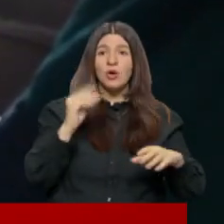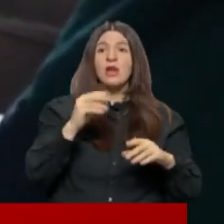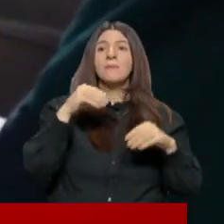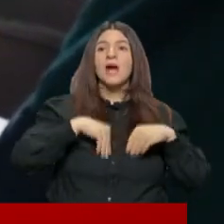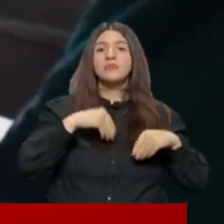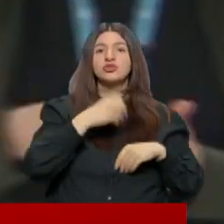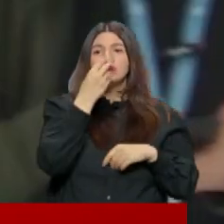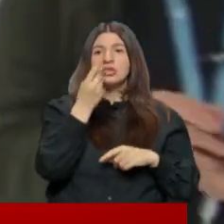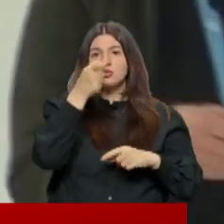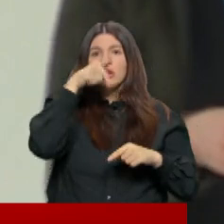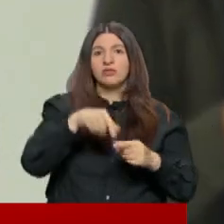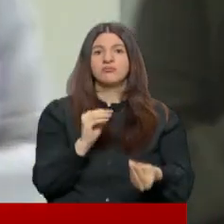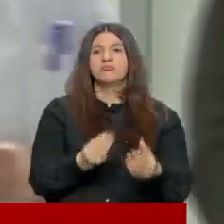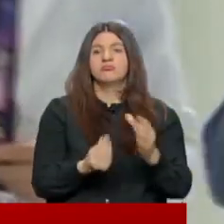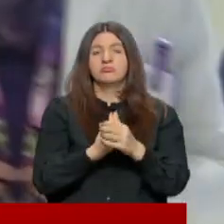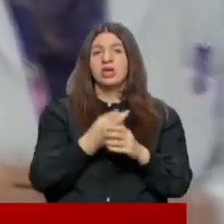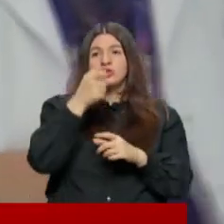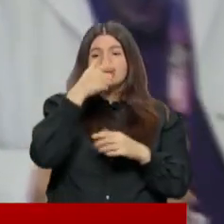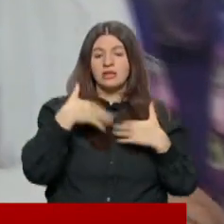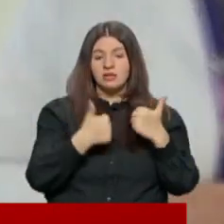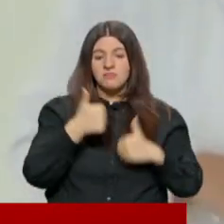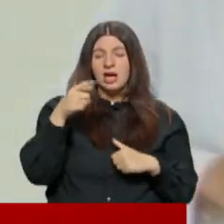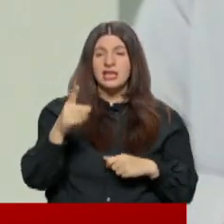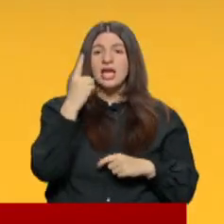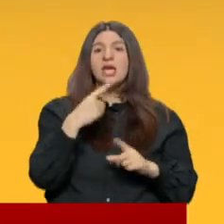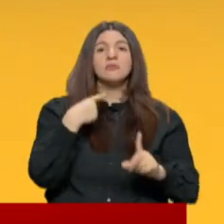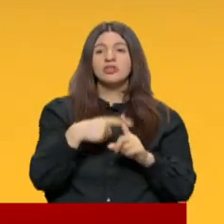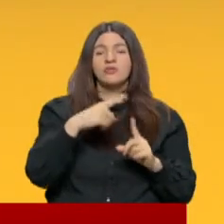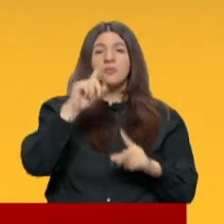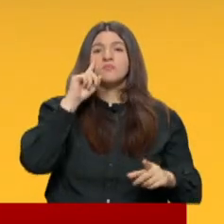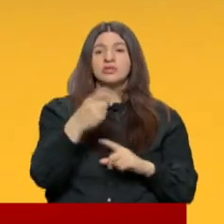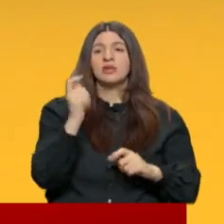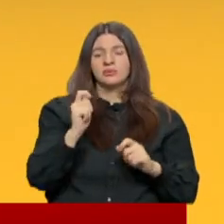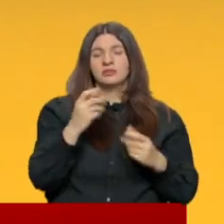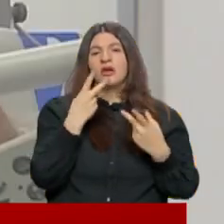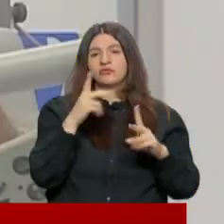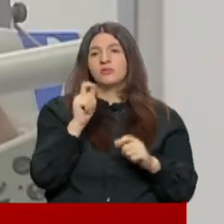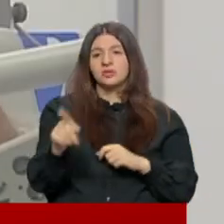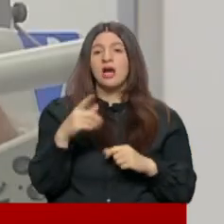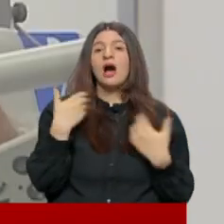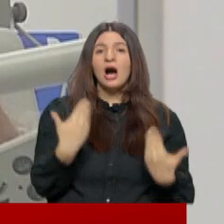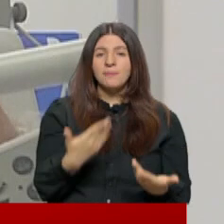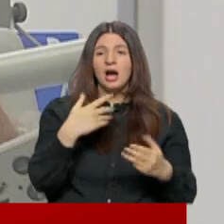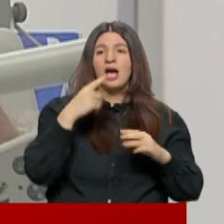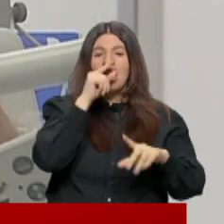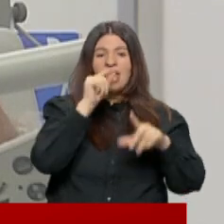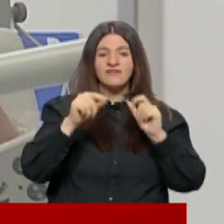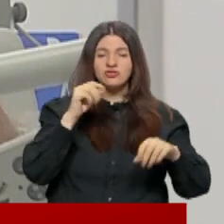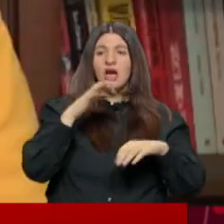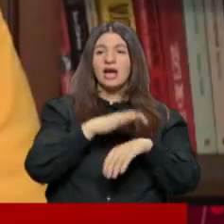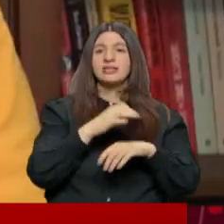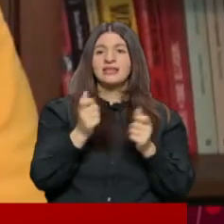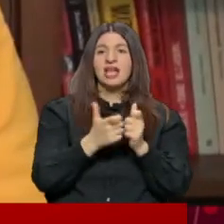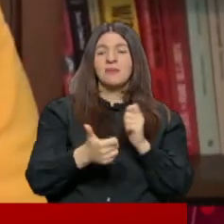hastalığına Türkiye'de de rastlandı. Sağlık Bakanı Fahrettin Koca ilk vakanın tespit edildiğini açıkladı. Ancak Enfeksiyon Hastalıkları